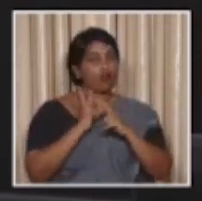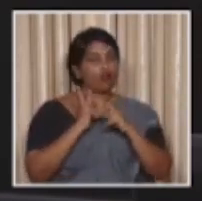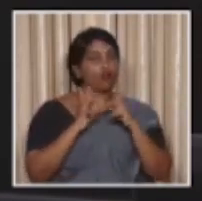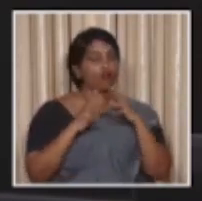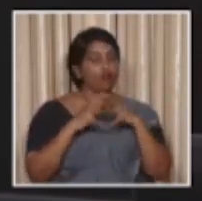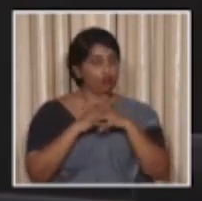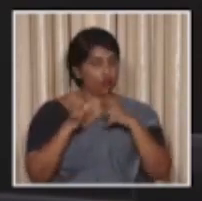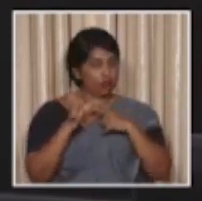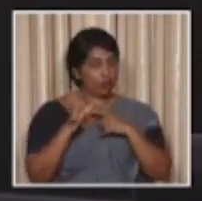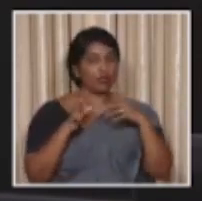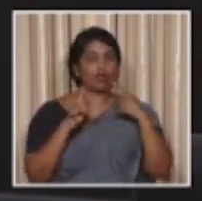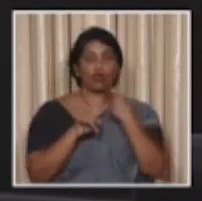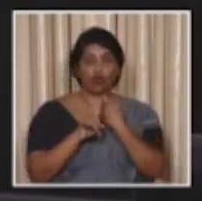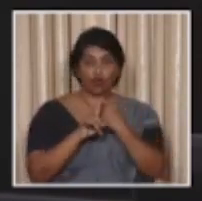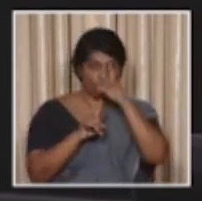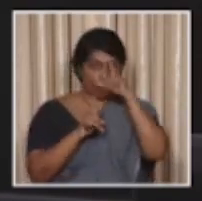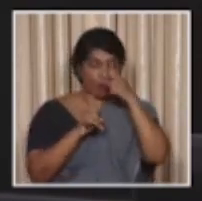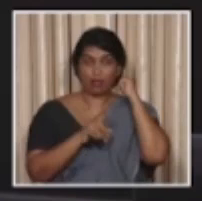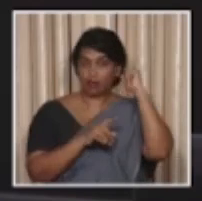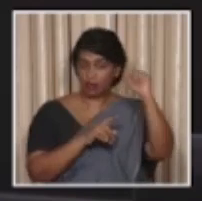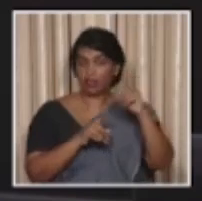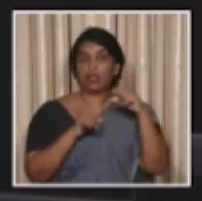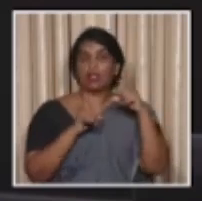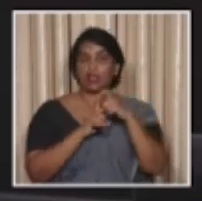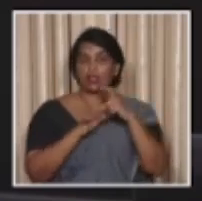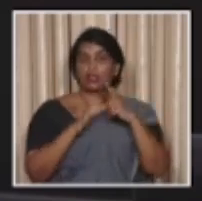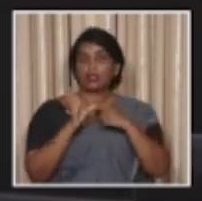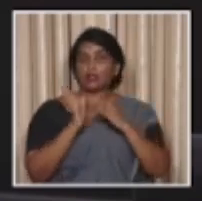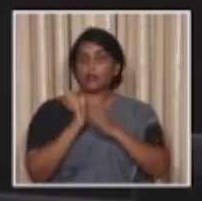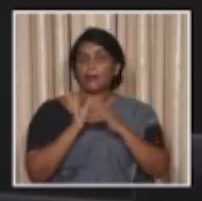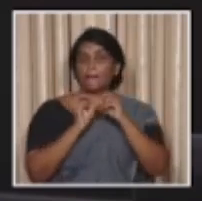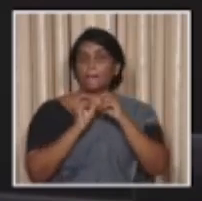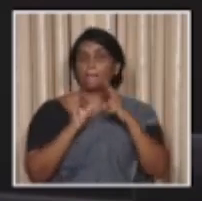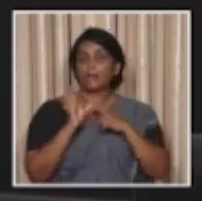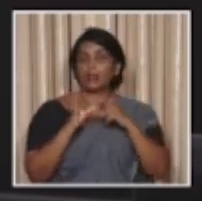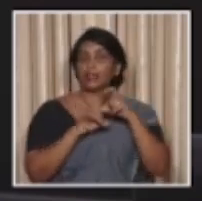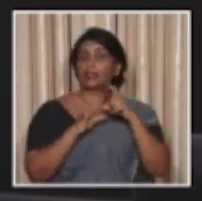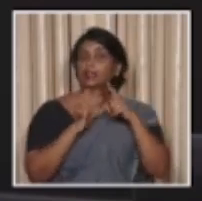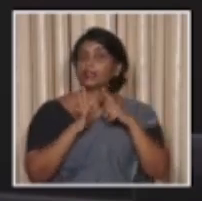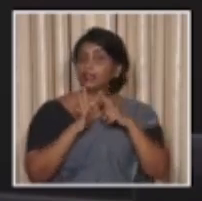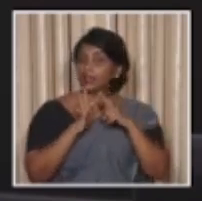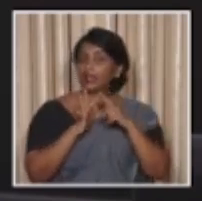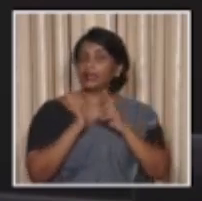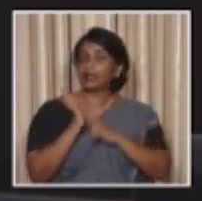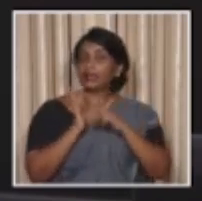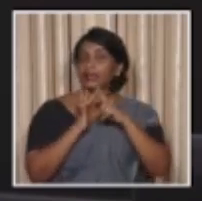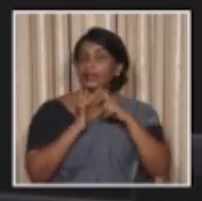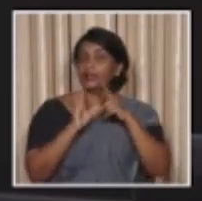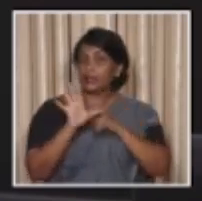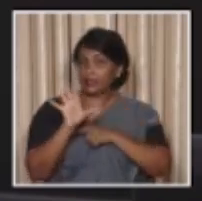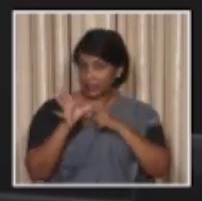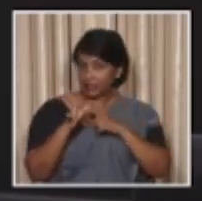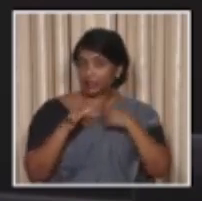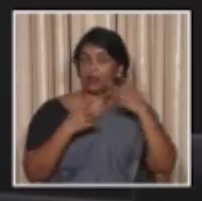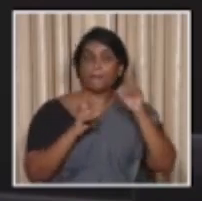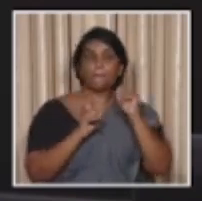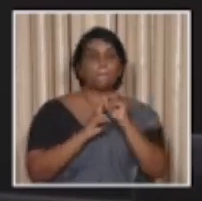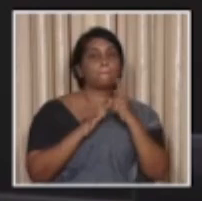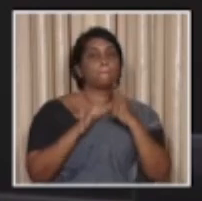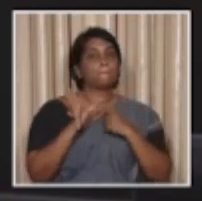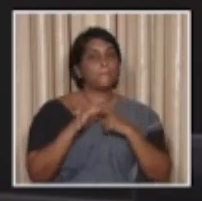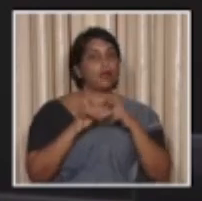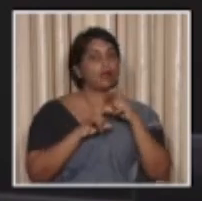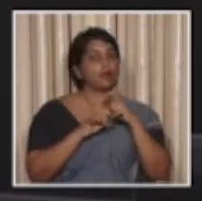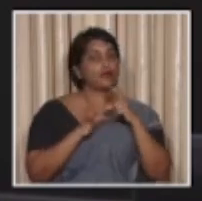රාජධානිය, එවැගේම දඹදෙණිය රාජධානිය, ඊට අමතරව ගත්තහම පඬුවස්නුවර රාජධානිය, මේ පැරණි ඓතිහාසික වටිනාකම්